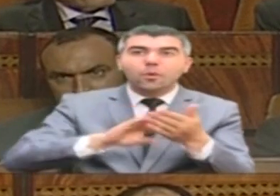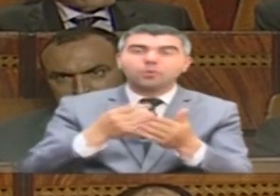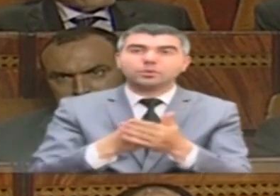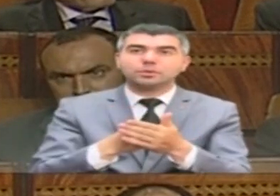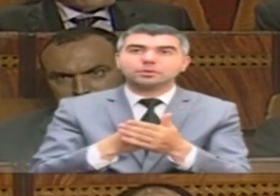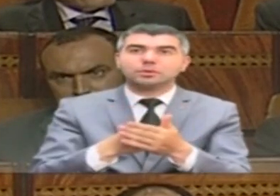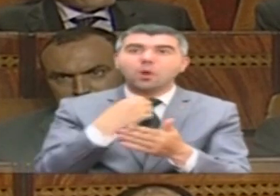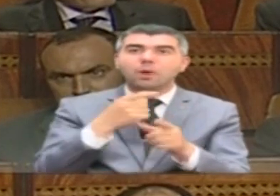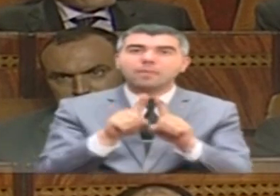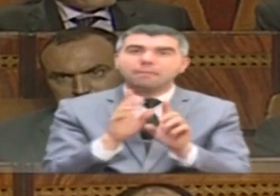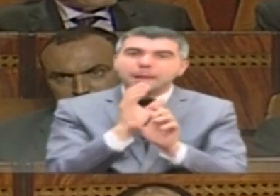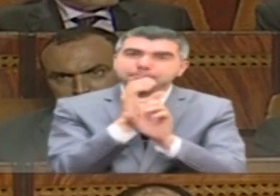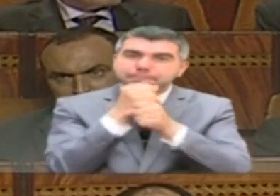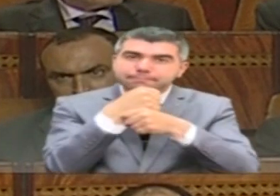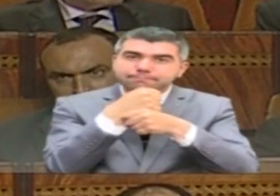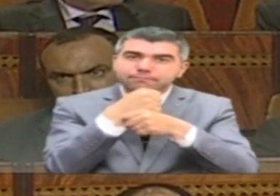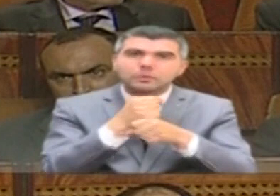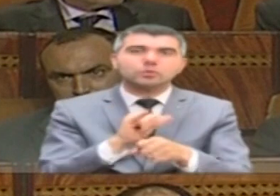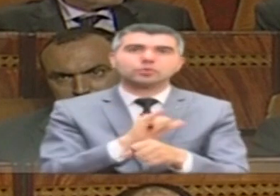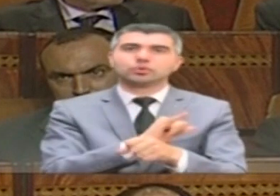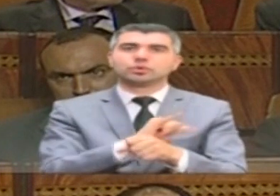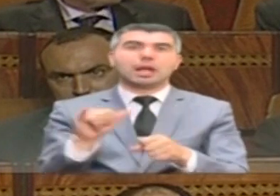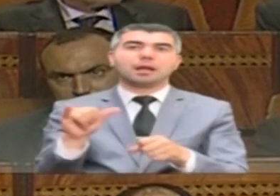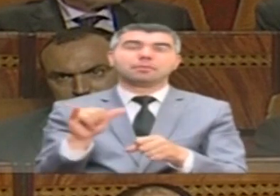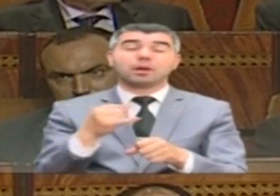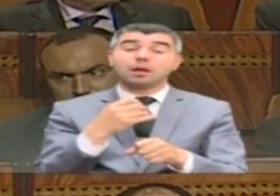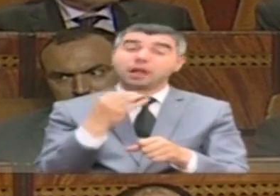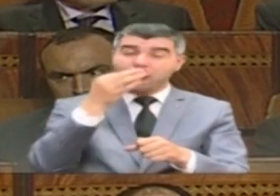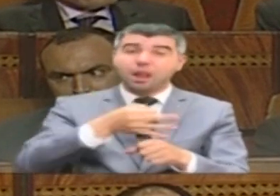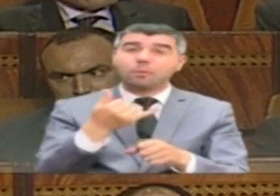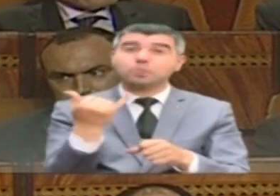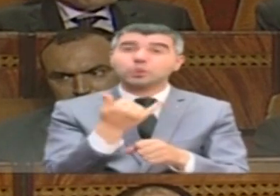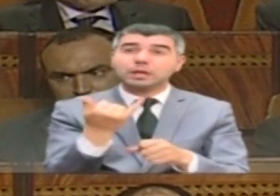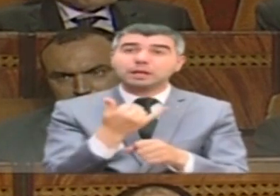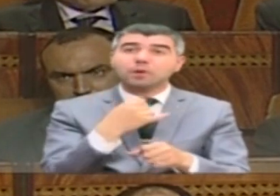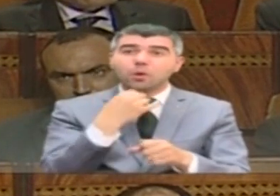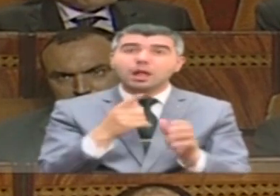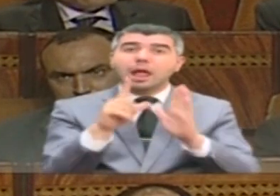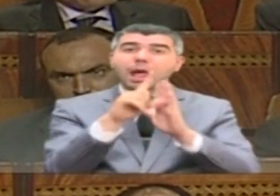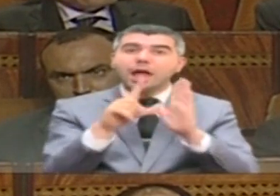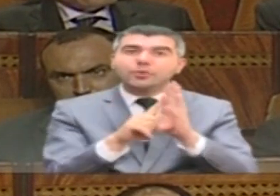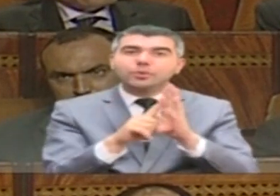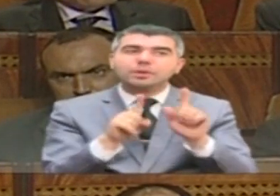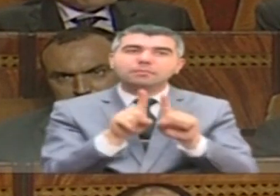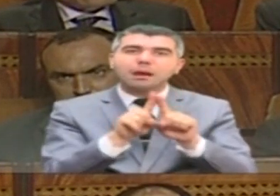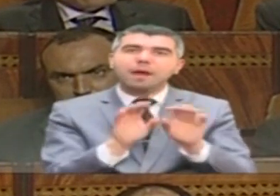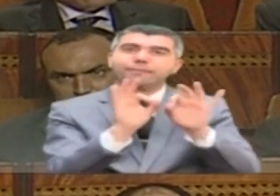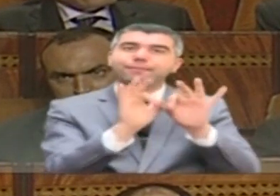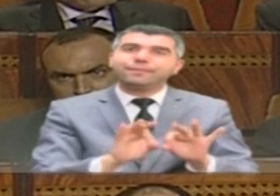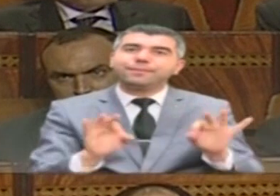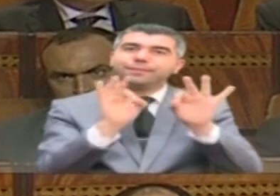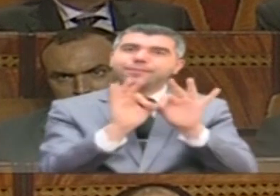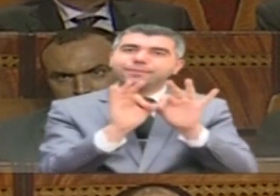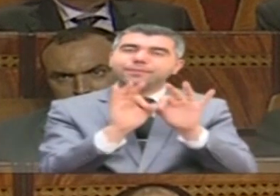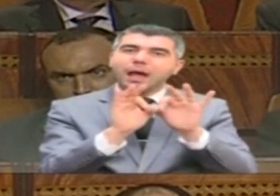ليناش نبقاو واقفين عند المعالجة القانونية. راه كاين إشكال في تحريك المسطرة القضائية، وكاين